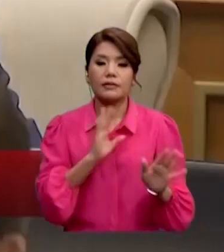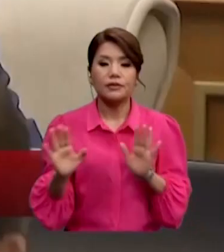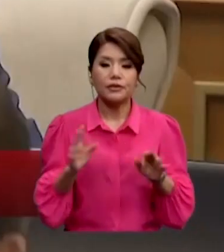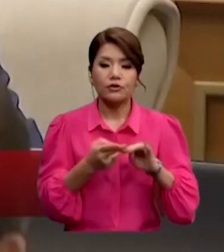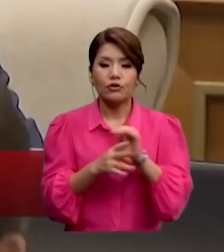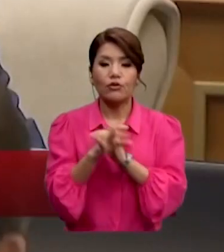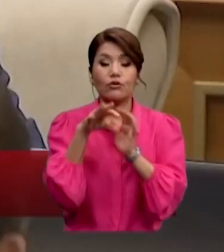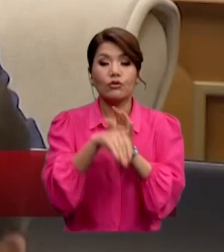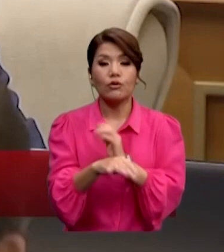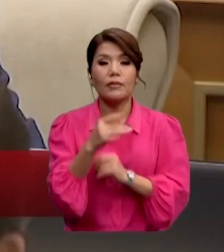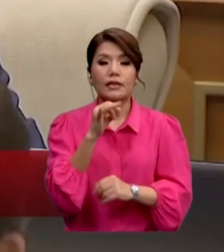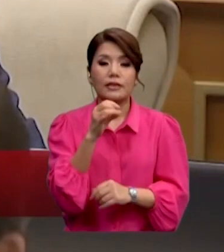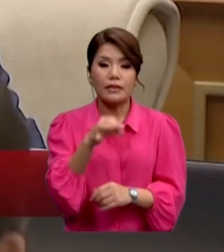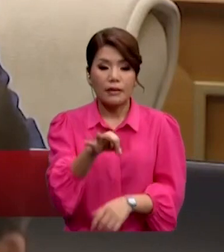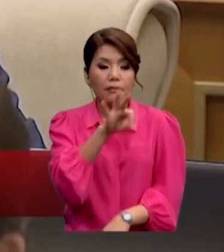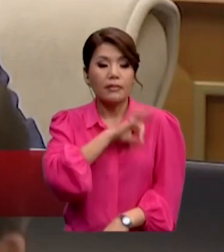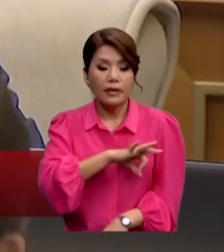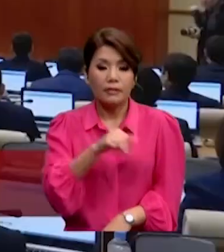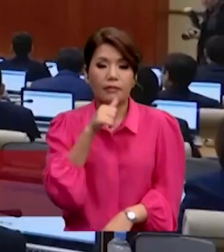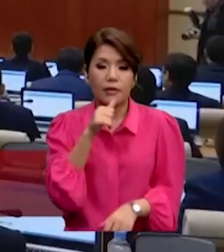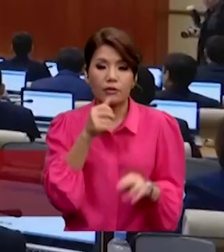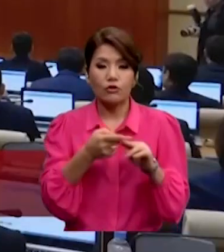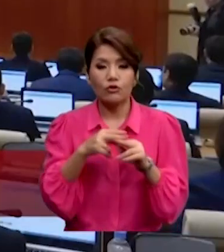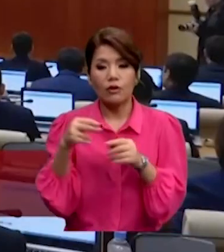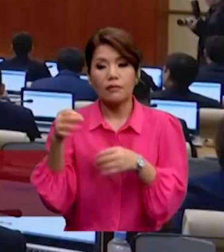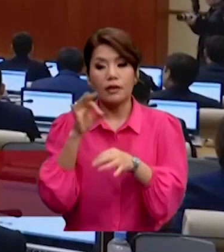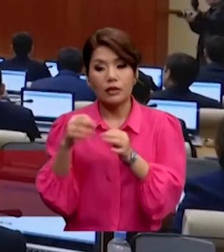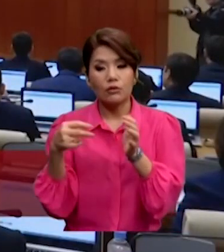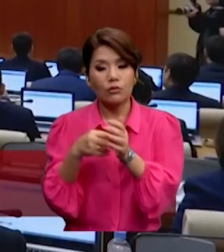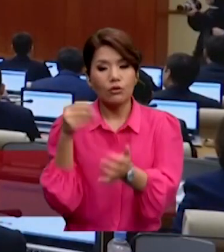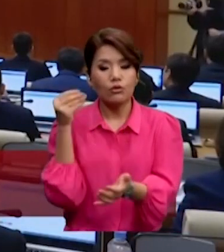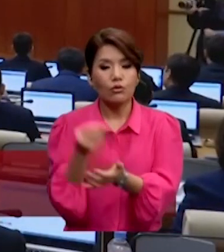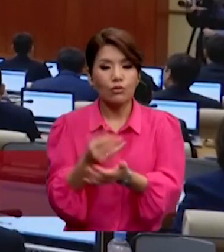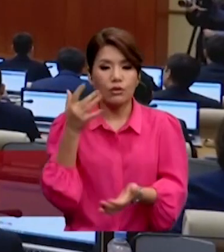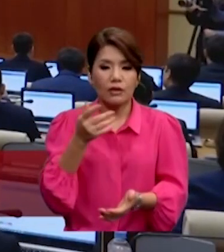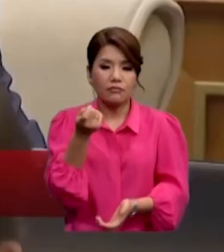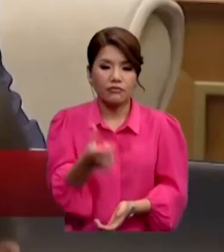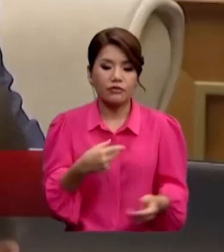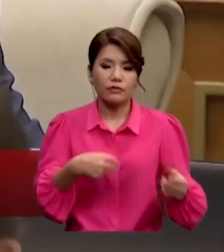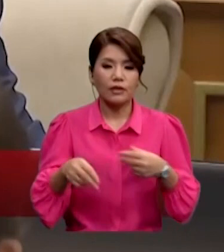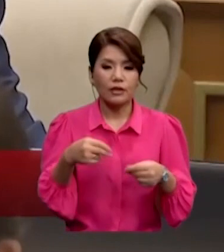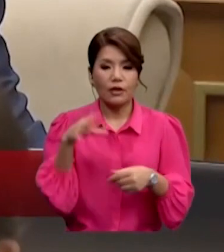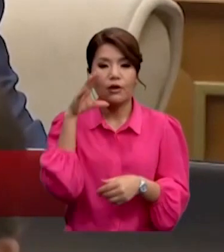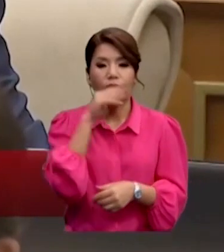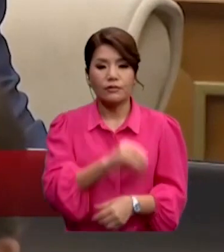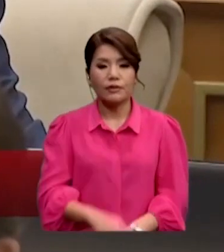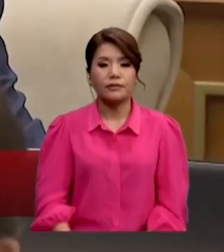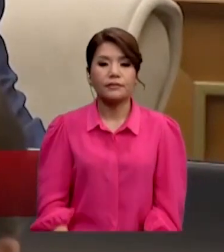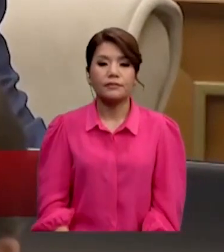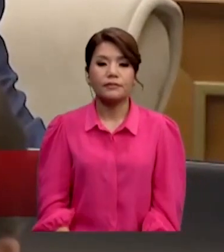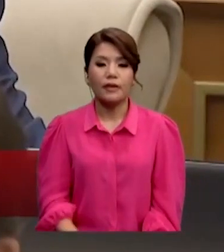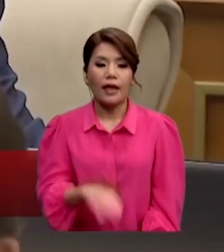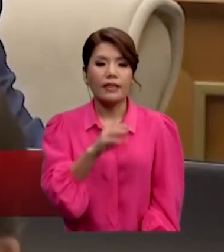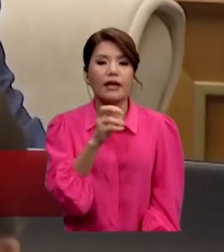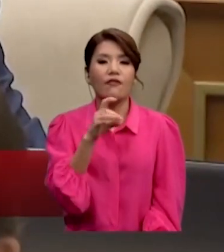депутаттардың ішіндегі ширақтары тіпті мұны пайдаланып, сырттағы дәріханада бағасы удай препараттарды арзанға сатып алып үлгеріпті.